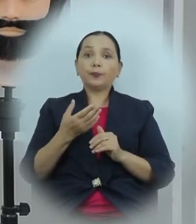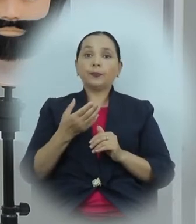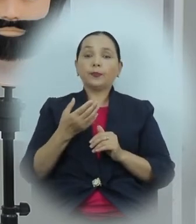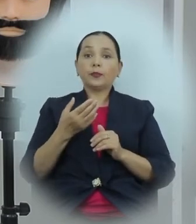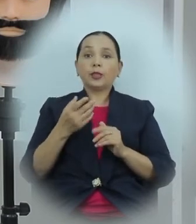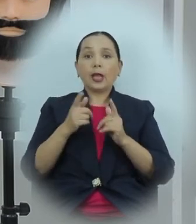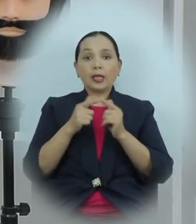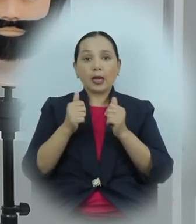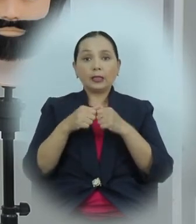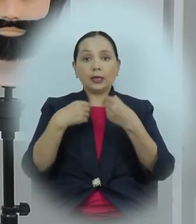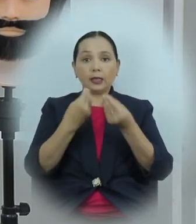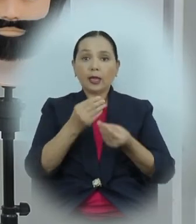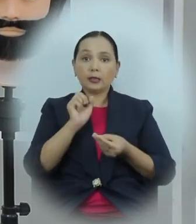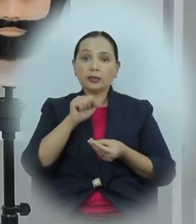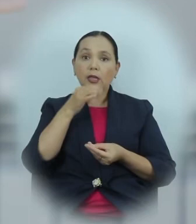yaratilgan degan bo'ladi.